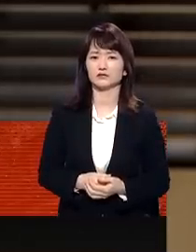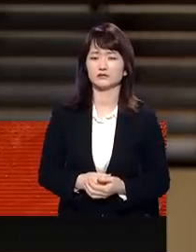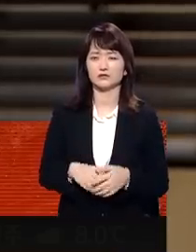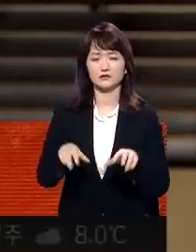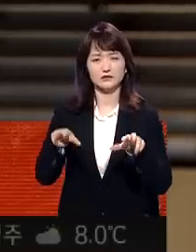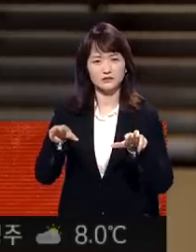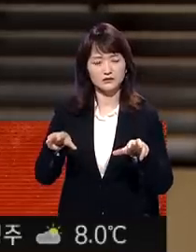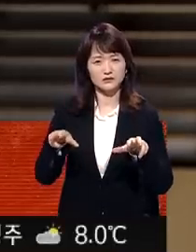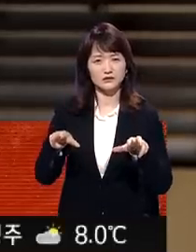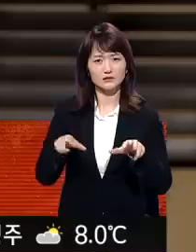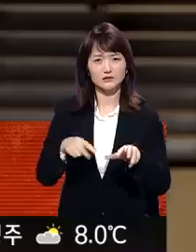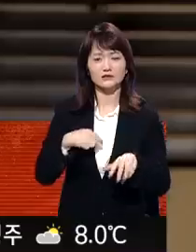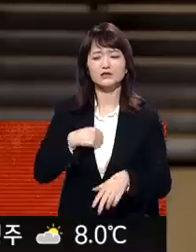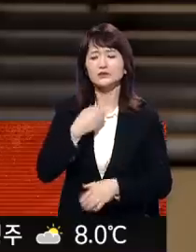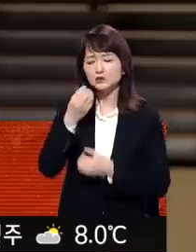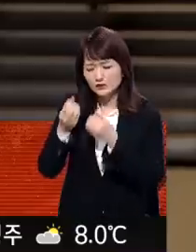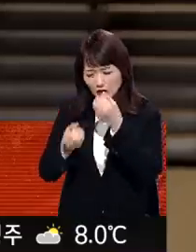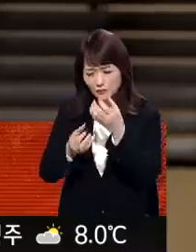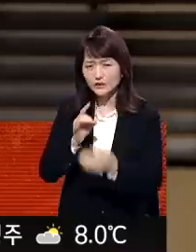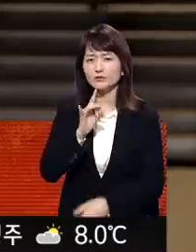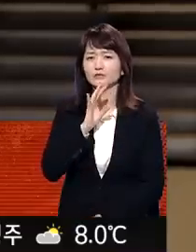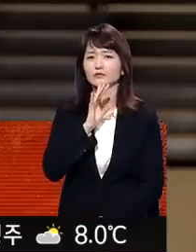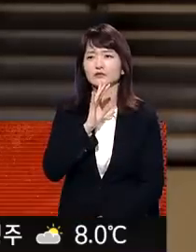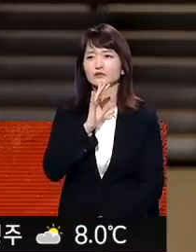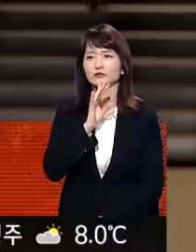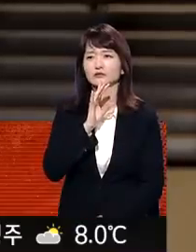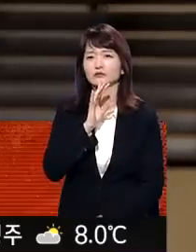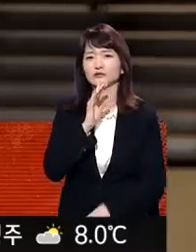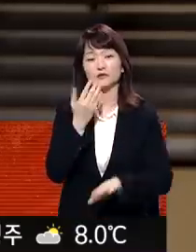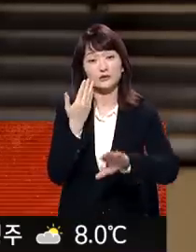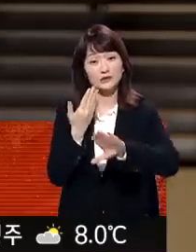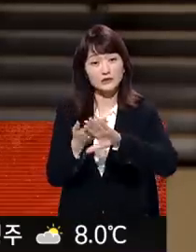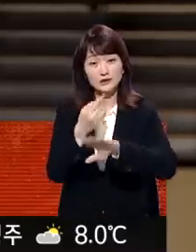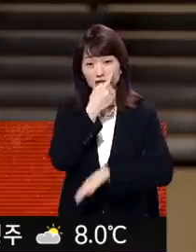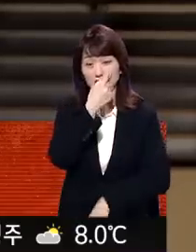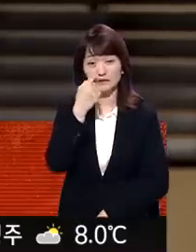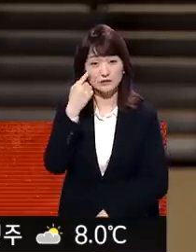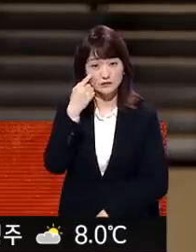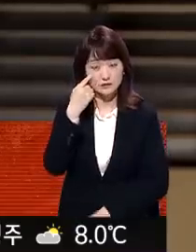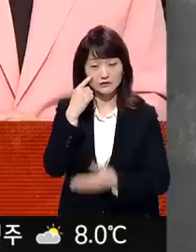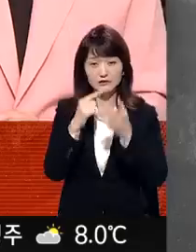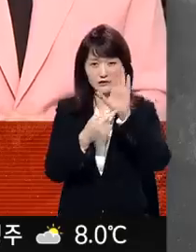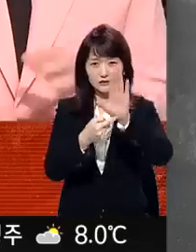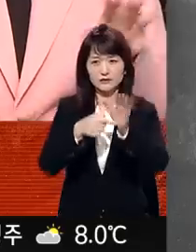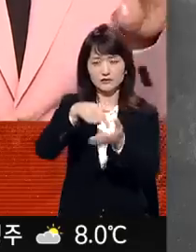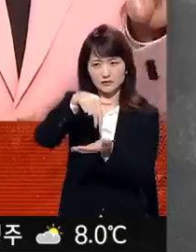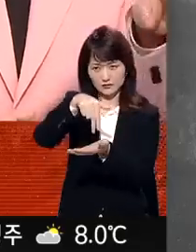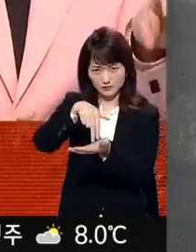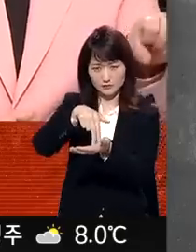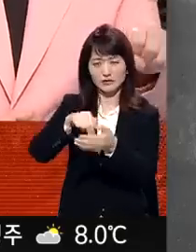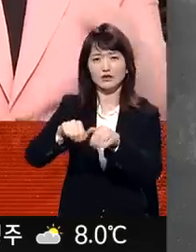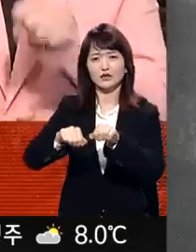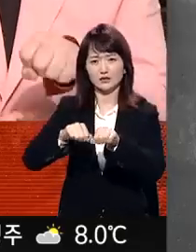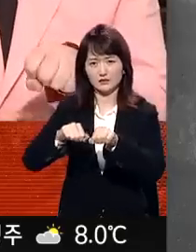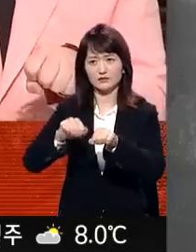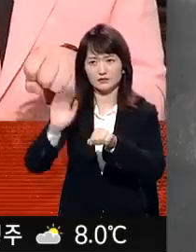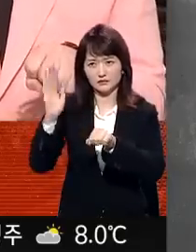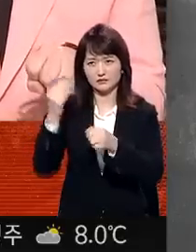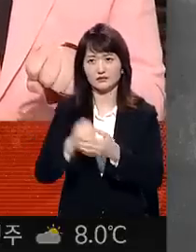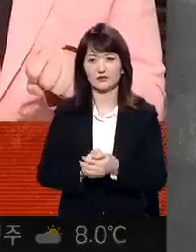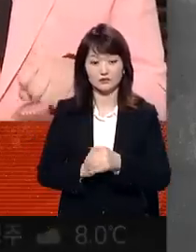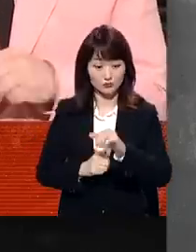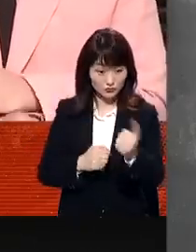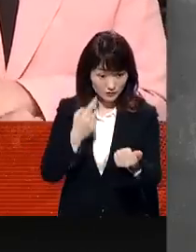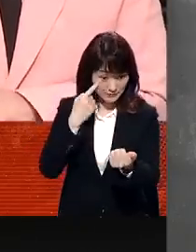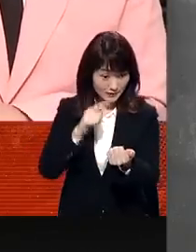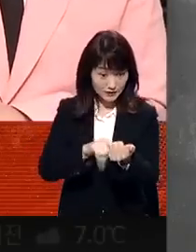지금 상황에서는 자백만 있는 이런 상황이고 글쎄요 다른 또 입증 활동을 해야지만이 될 것 같고 특히 시신을 찾아야 되는 게 가장